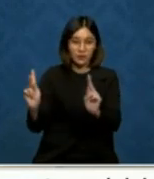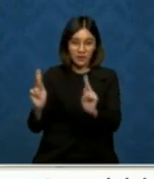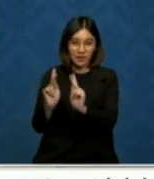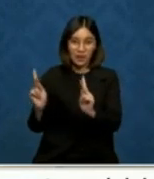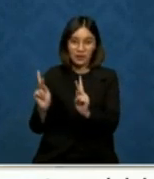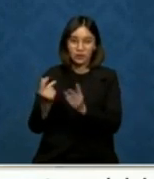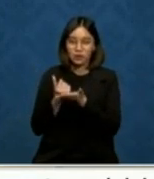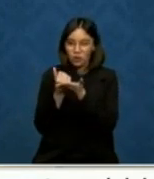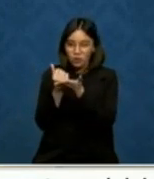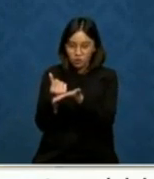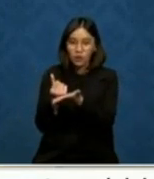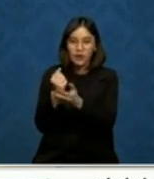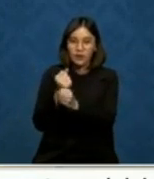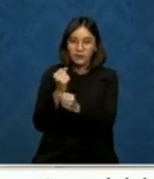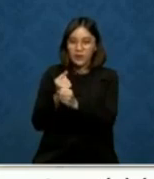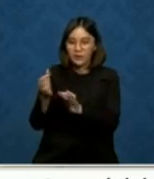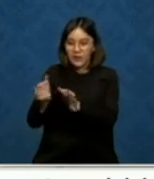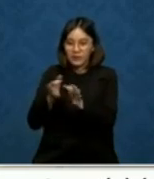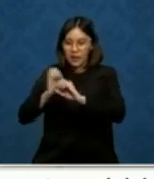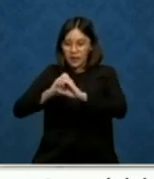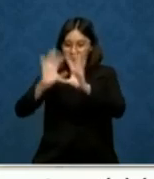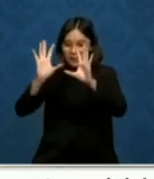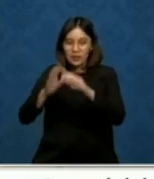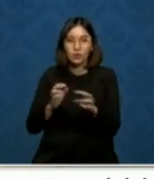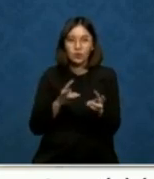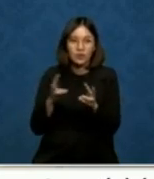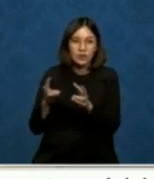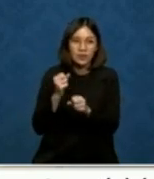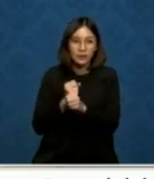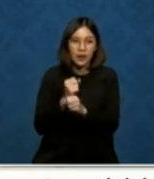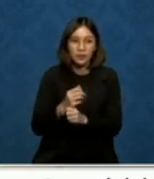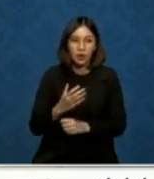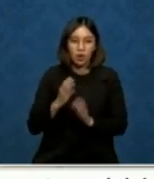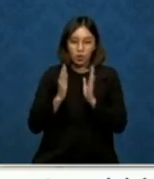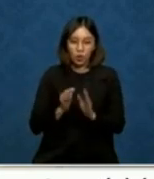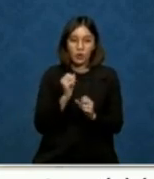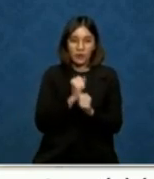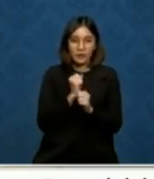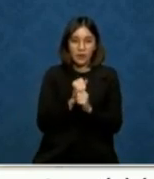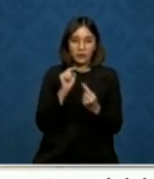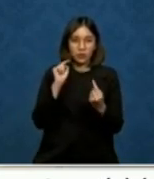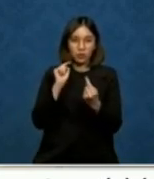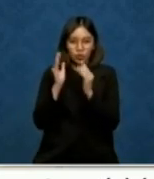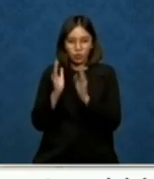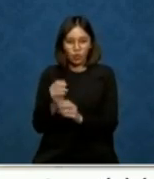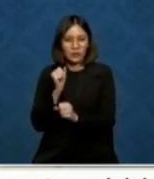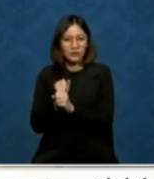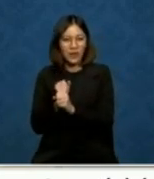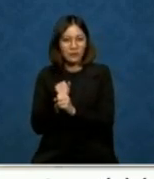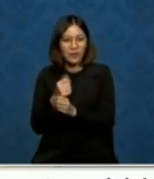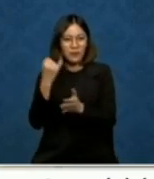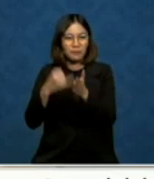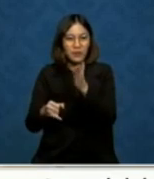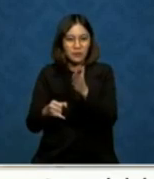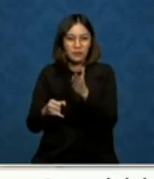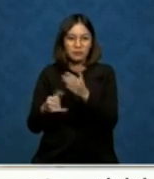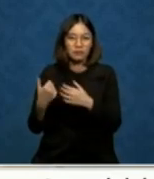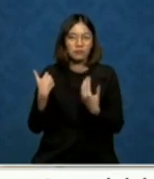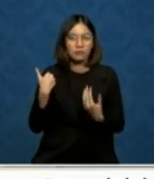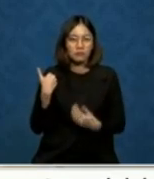ได้ไปทำให้มันชัดเจนด้วยว่าการกระทำของผู้กระทำทำต่อผู้กระทำเองแล้วมีความผิดเนี่ย